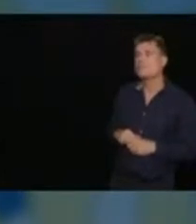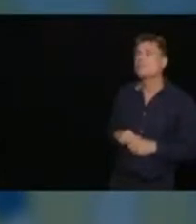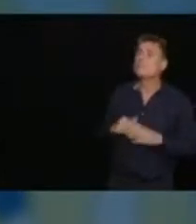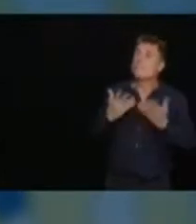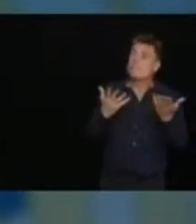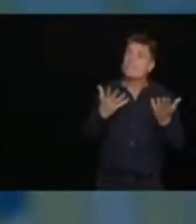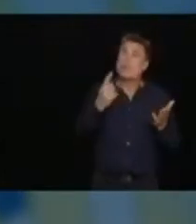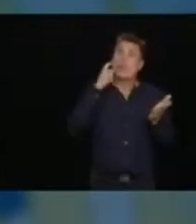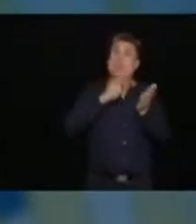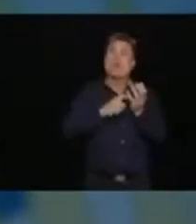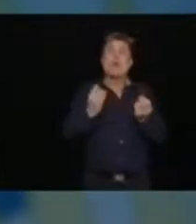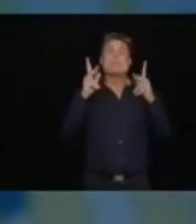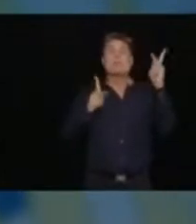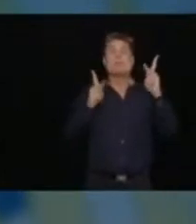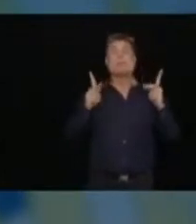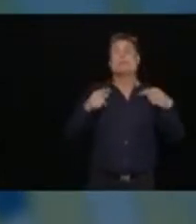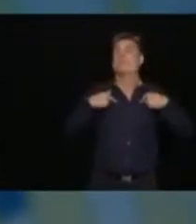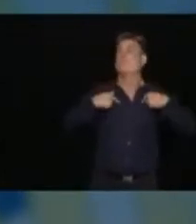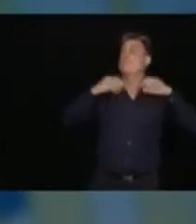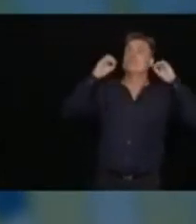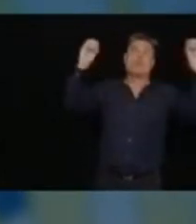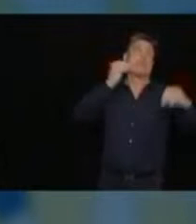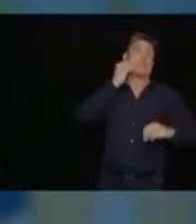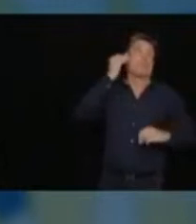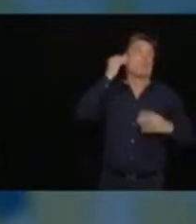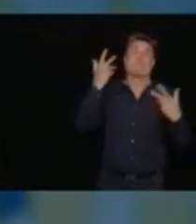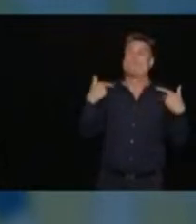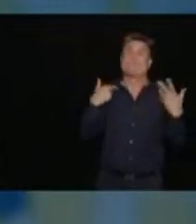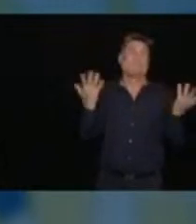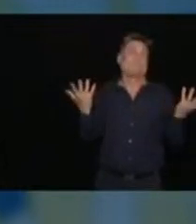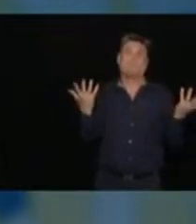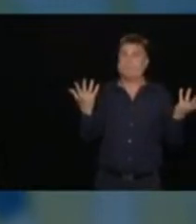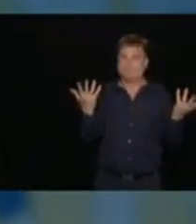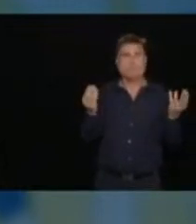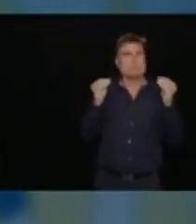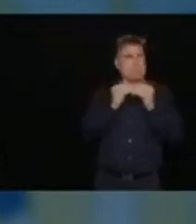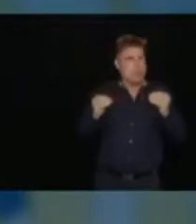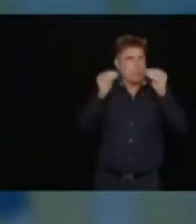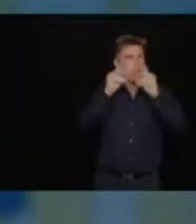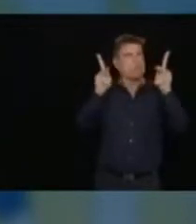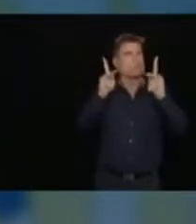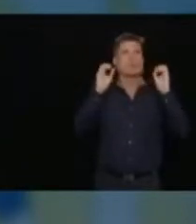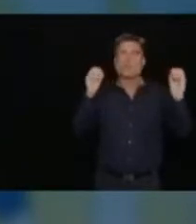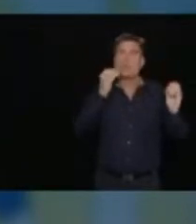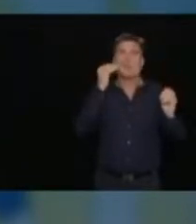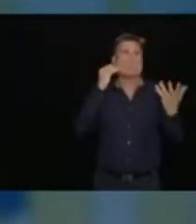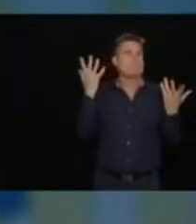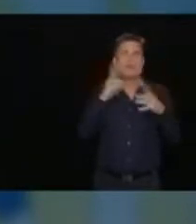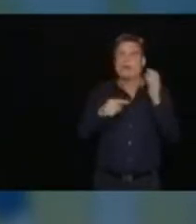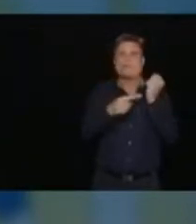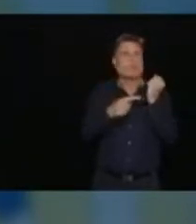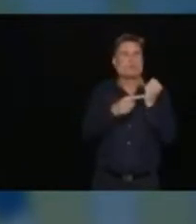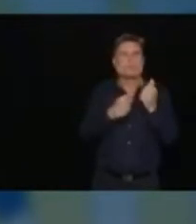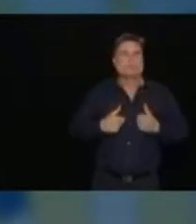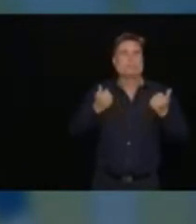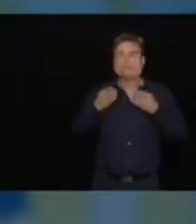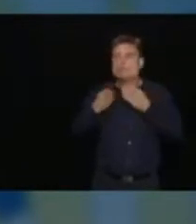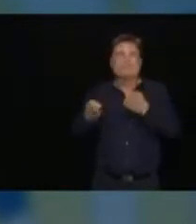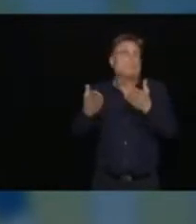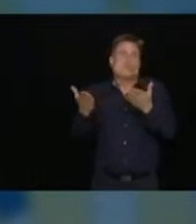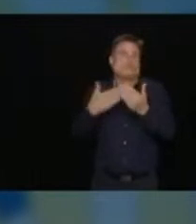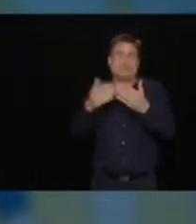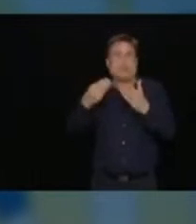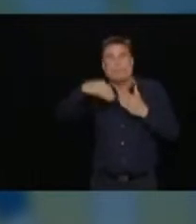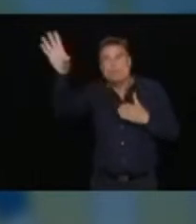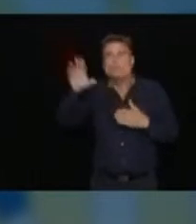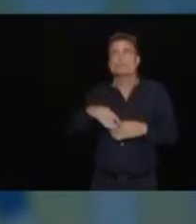觉得就是在财政上会有困难蛮厉害了。就是新冠疫情来了，有31%的人觉得